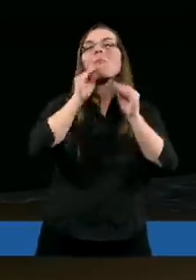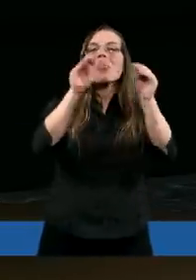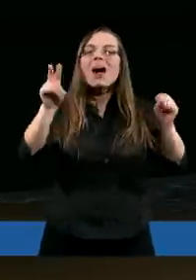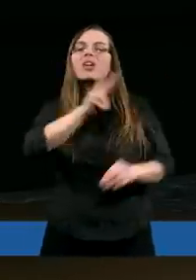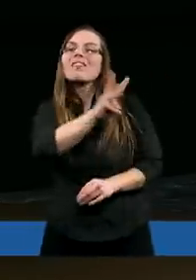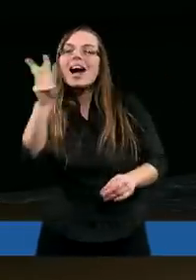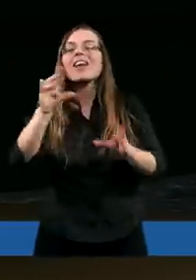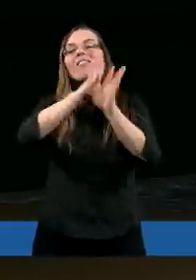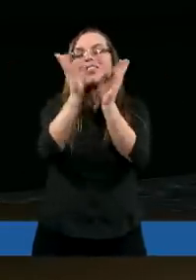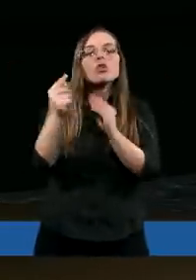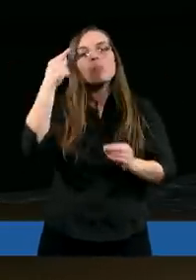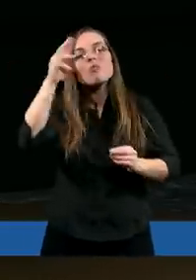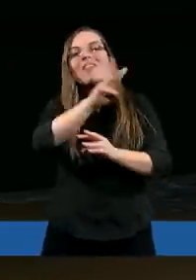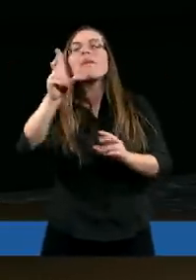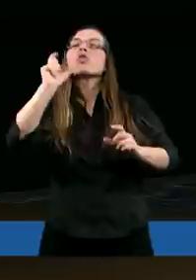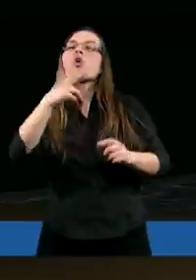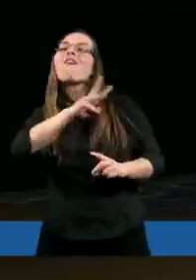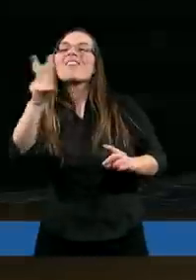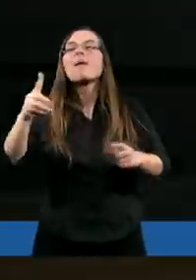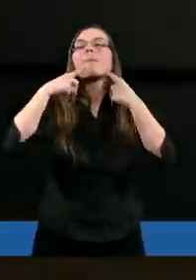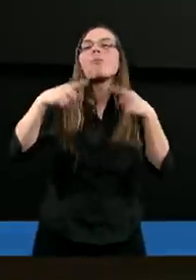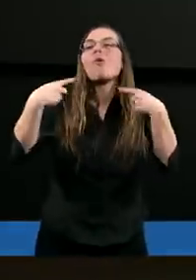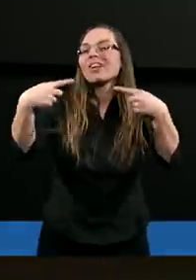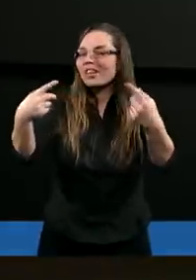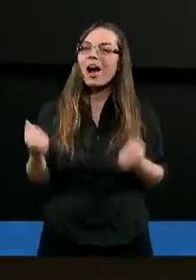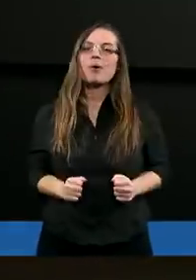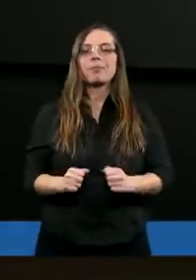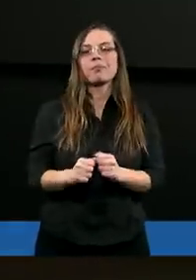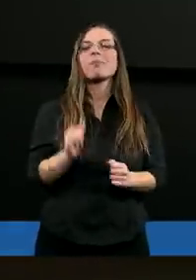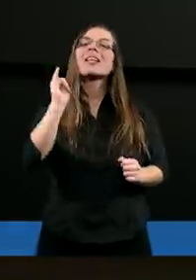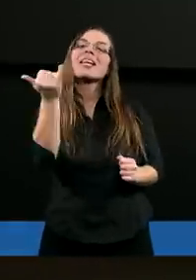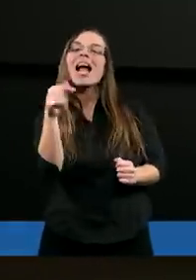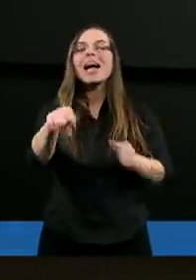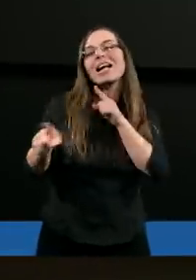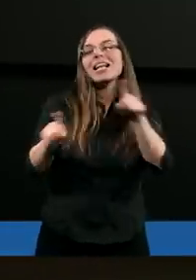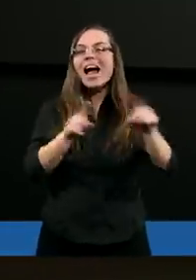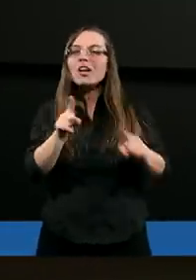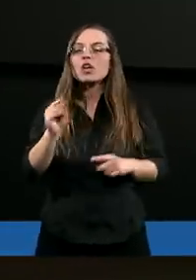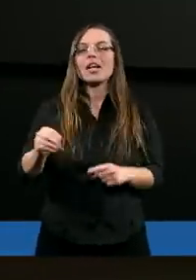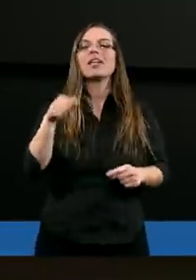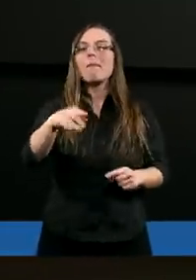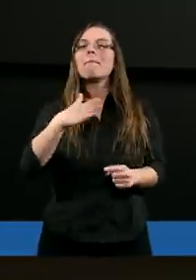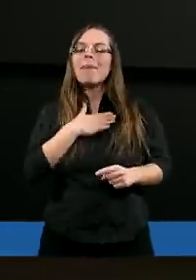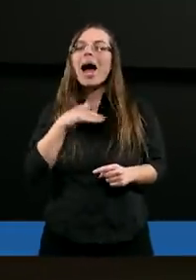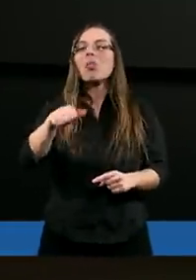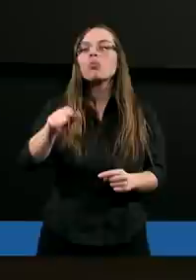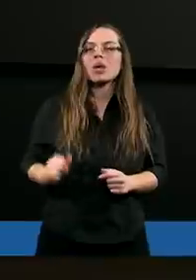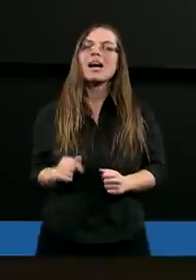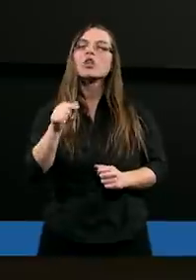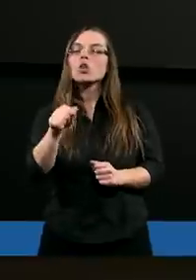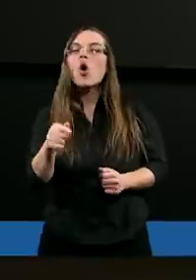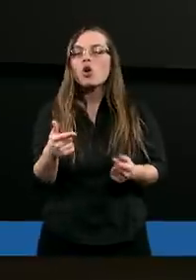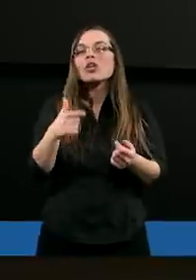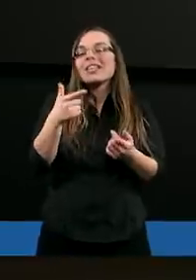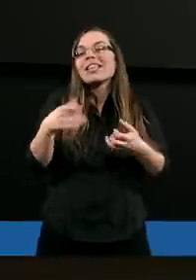i przypomni wam wszystko, co wam powiedziałem. Jakie znaczenie ma tutaj